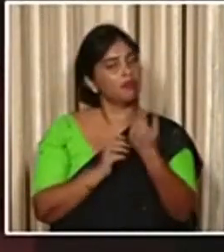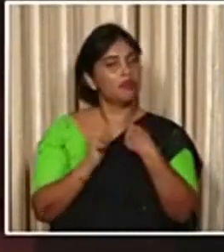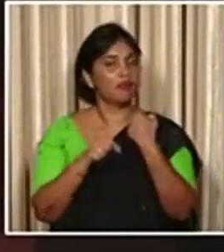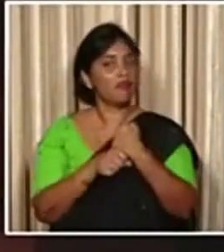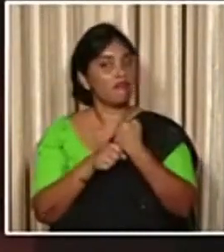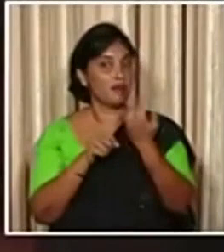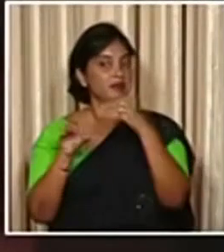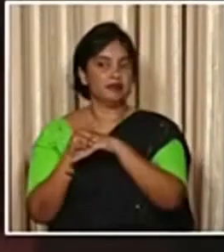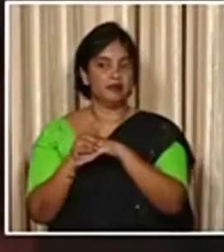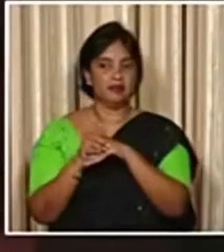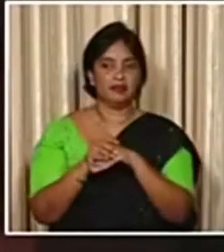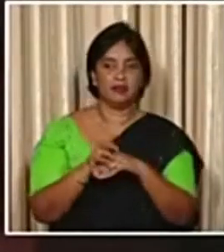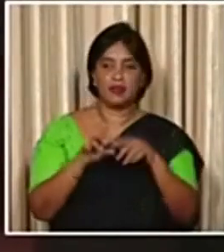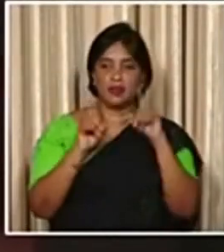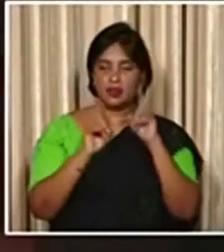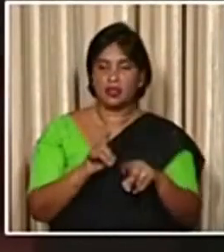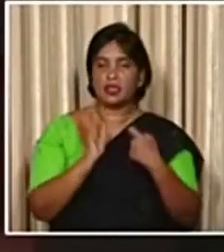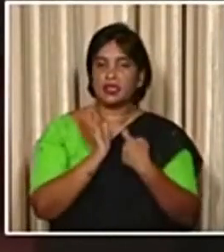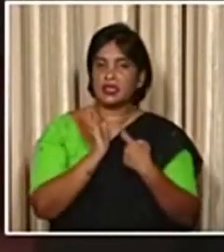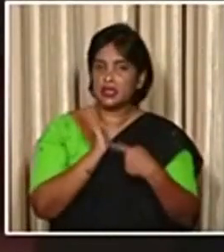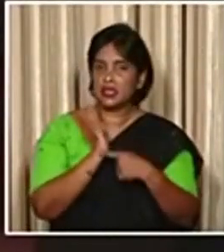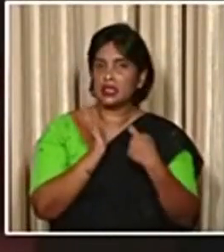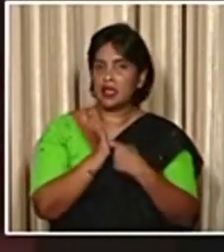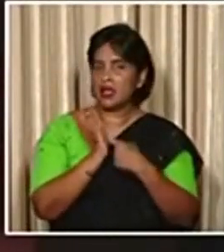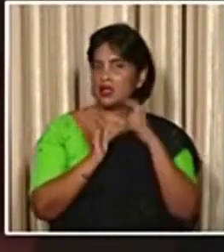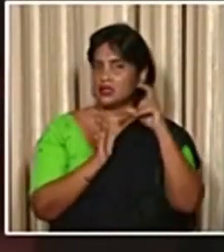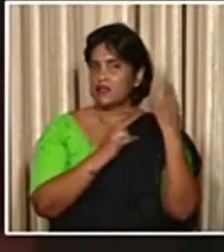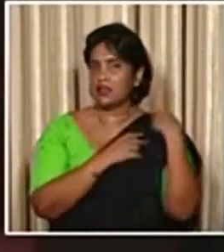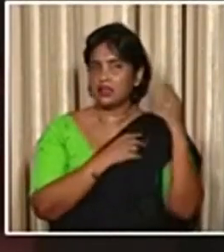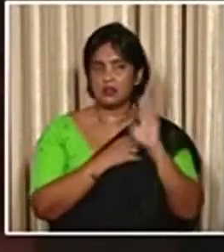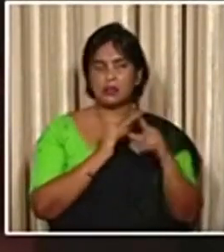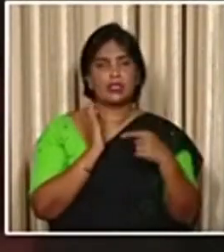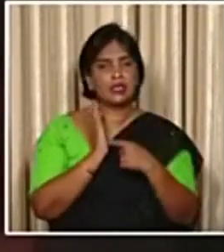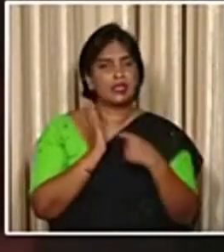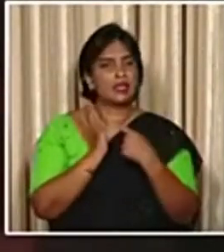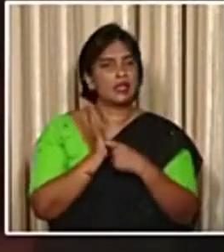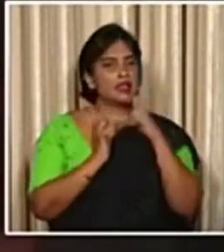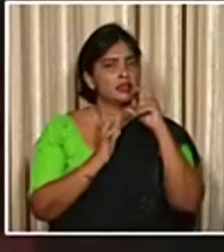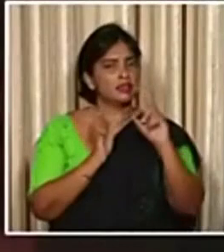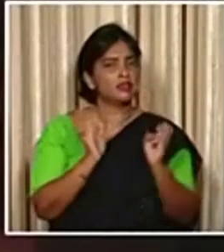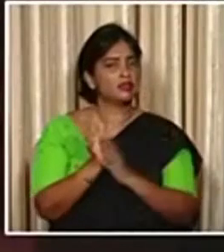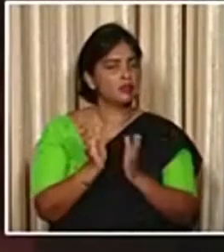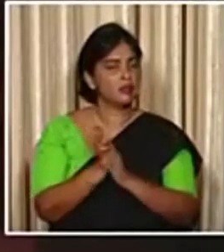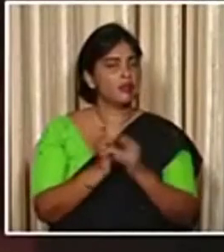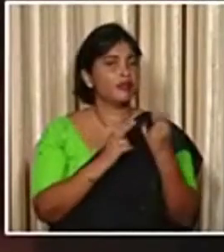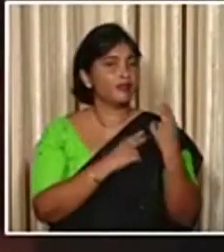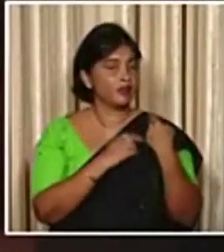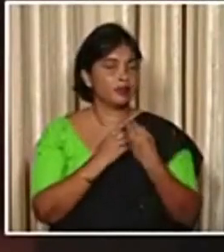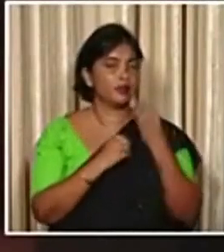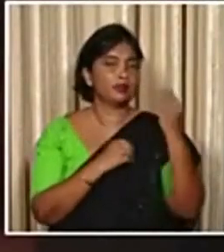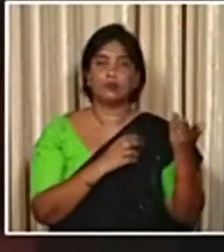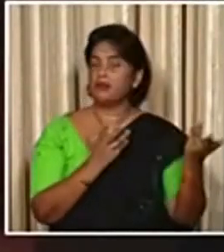හරි ආණ්ඩු පැත්තට එන්න කියලා. ඉතින් ඒක TRC එකේ වගකීමක් නෙවෙයිනේ. ඒ නිසා මේ TRC එකේ කොමිෂන් සභාවට වගකීම